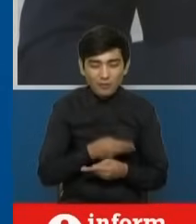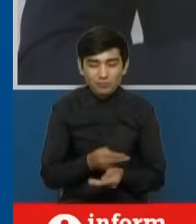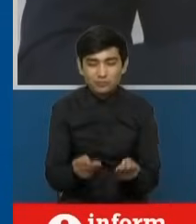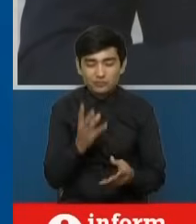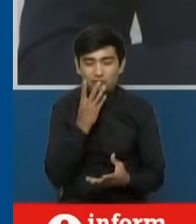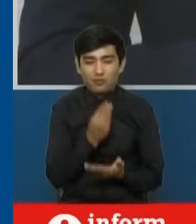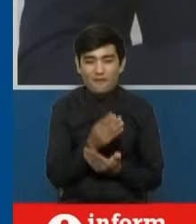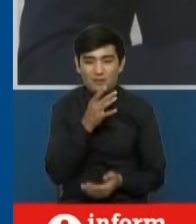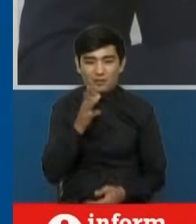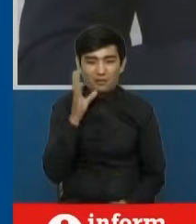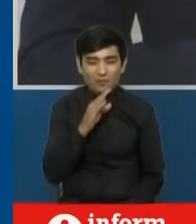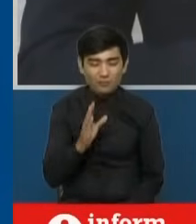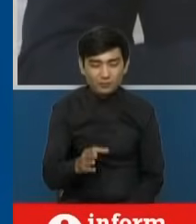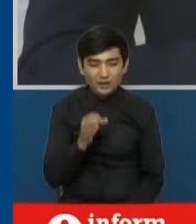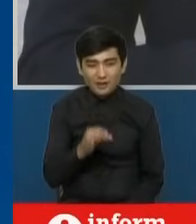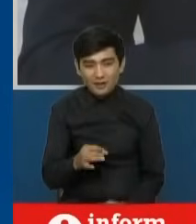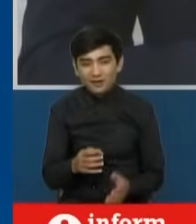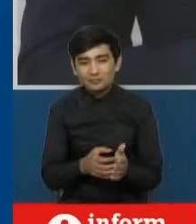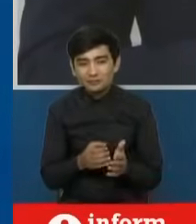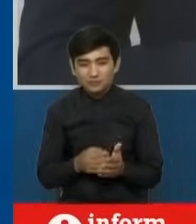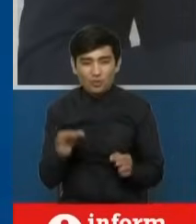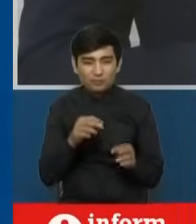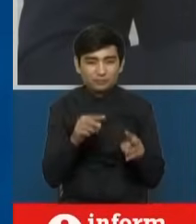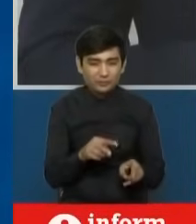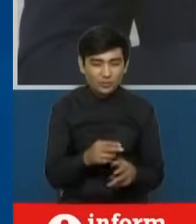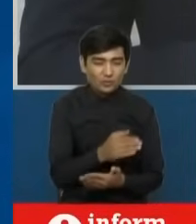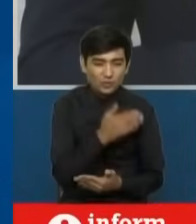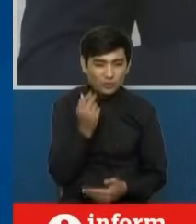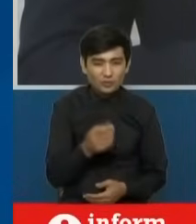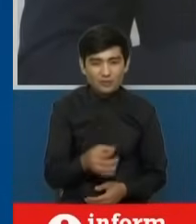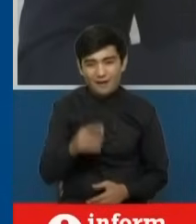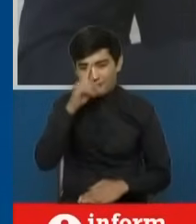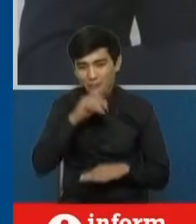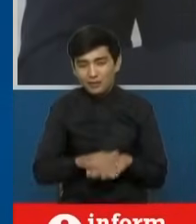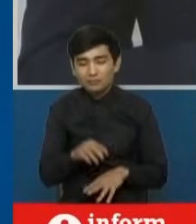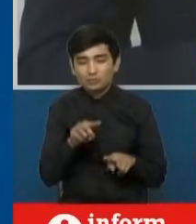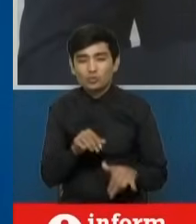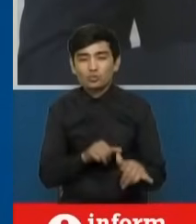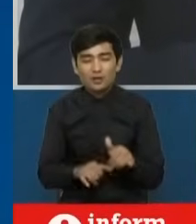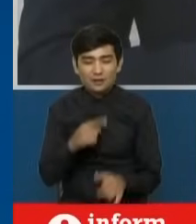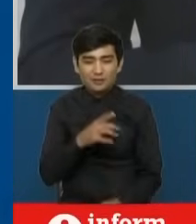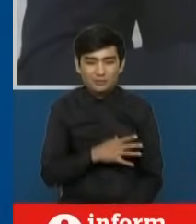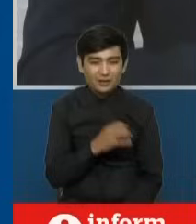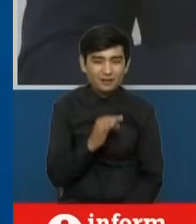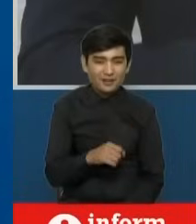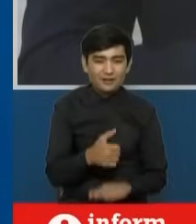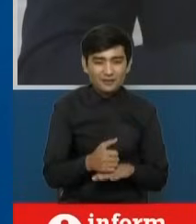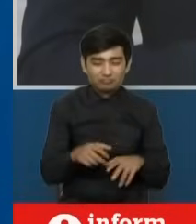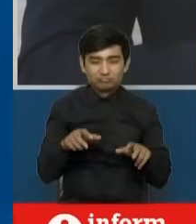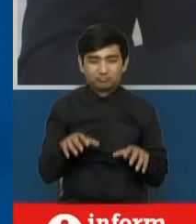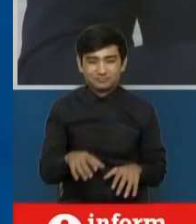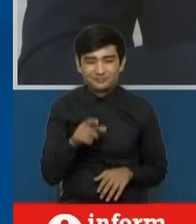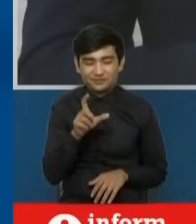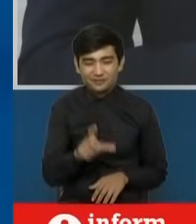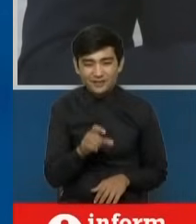А имеющиеся проблемы говорят о недостаточном контроле со стороны местных акиматов. Хотя, как уверяет глава Кабмина, деньги